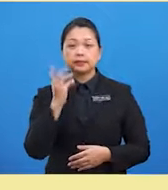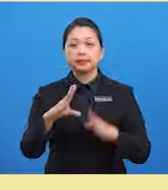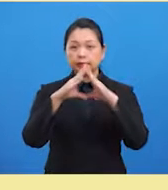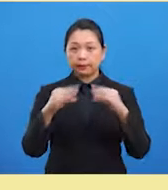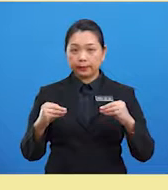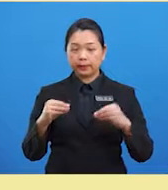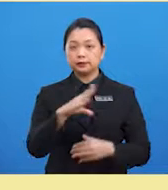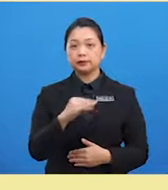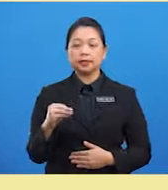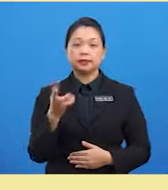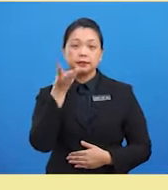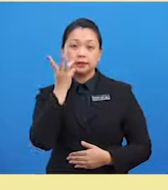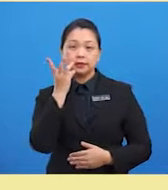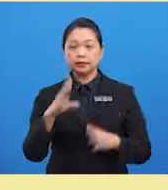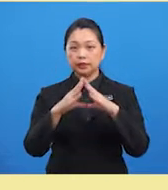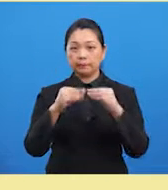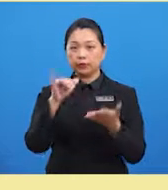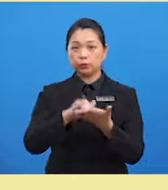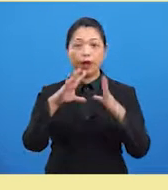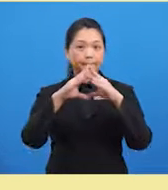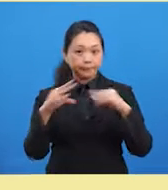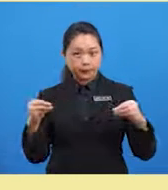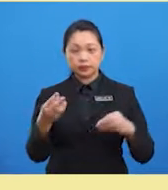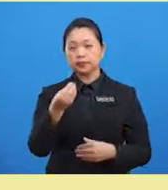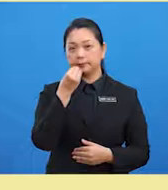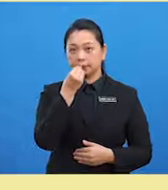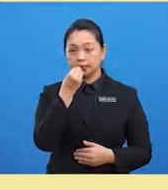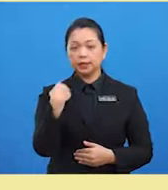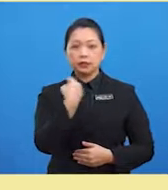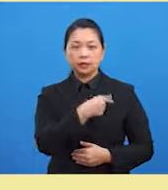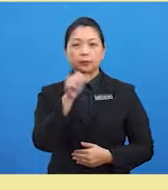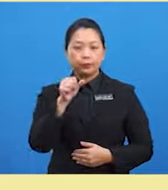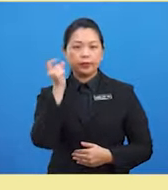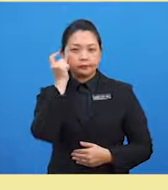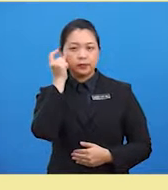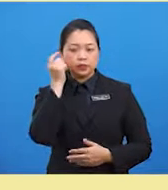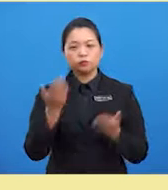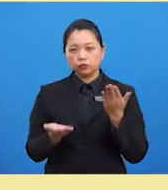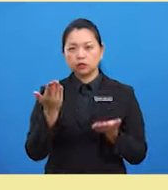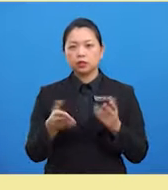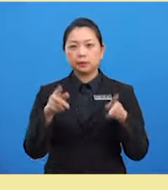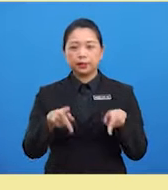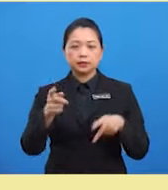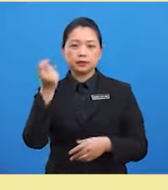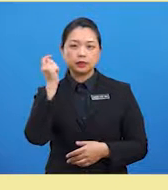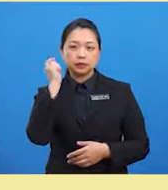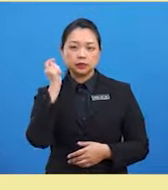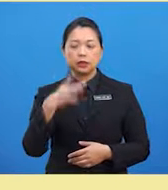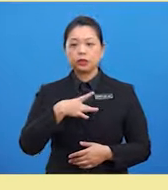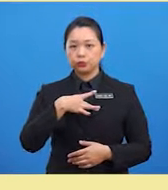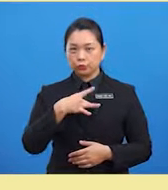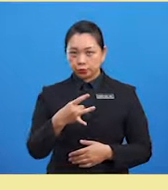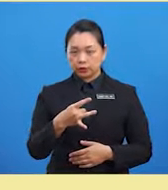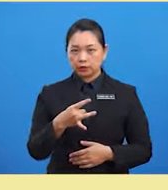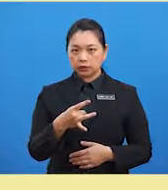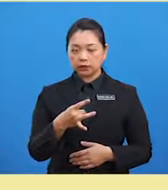itu pula habis dimakan. Kita boleh beranggapan kemungkinan pelajar tersebut suka